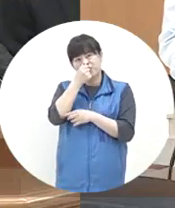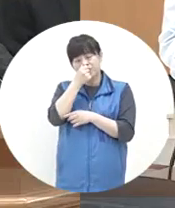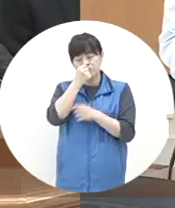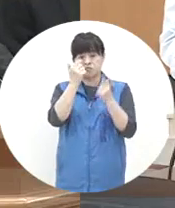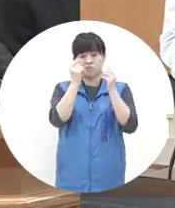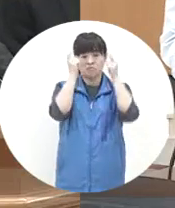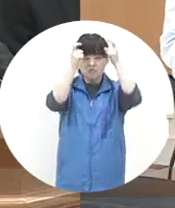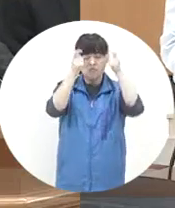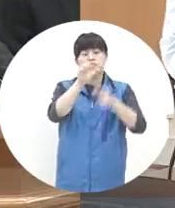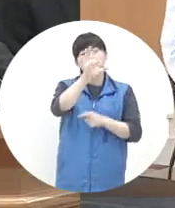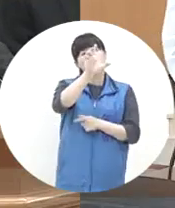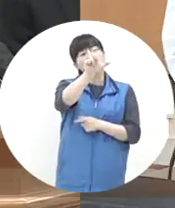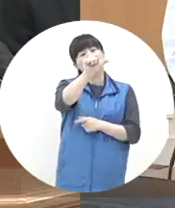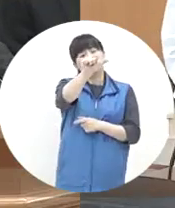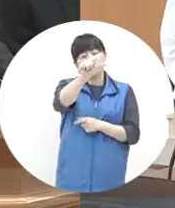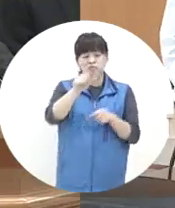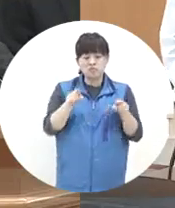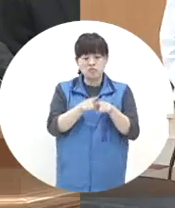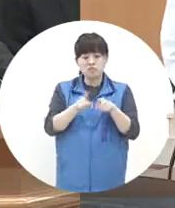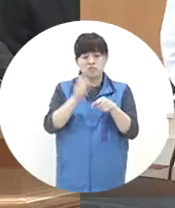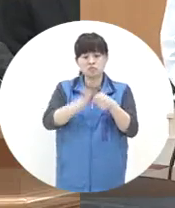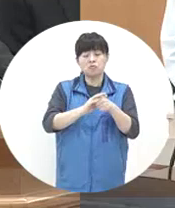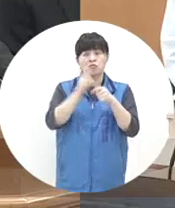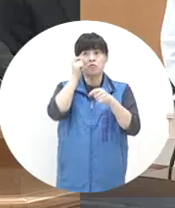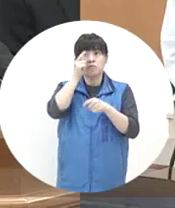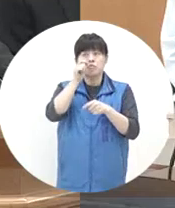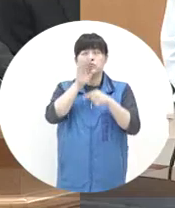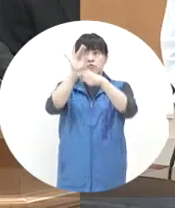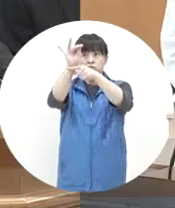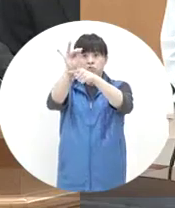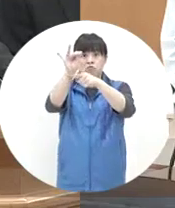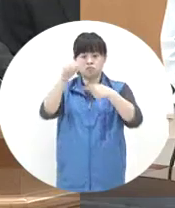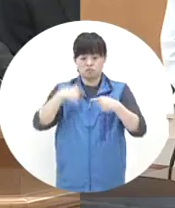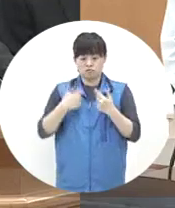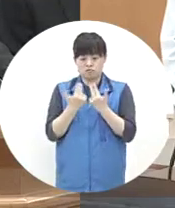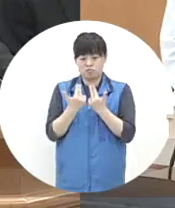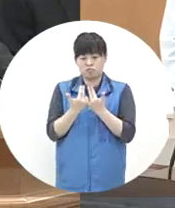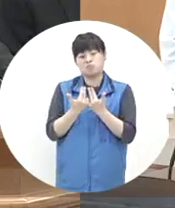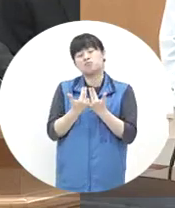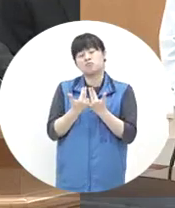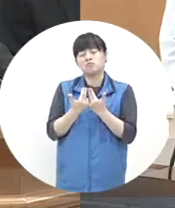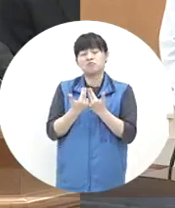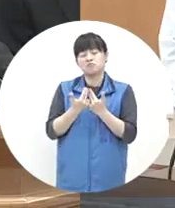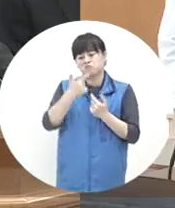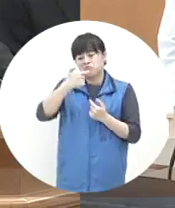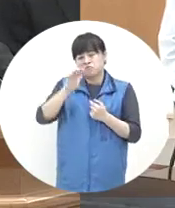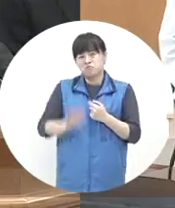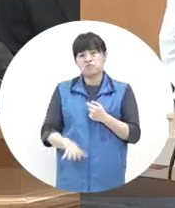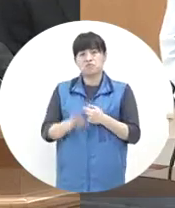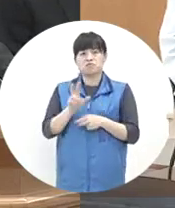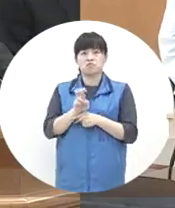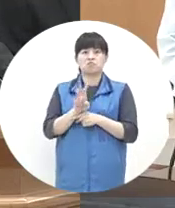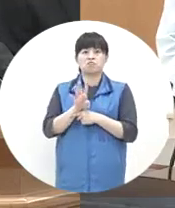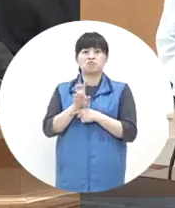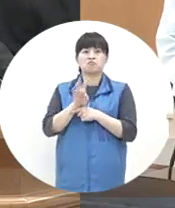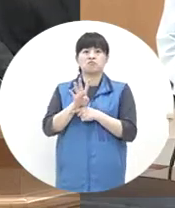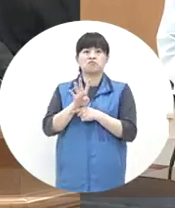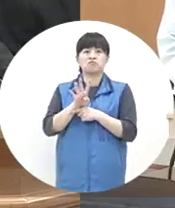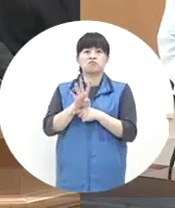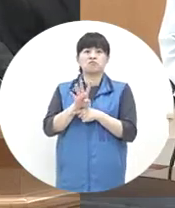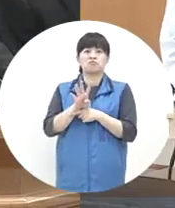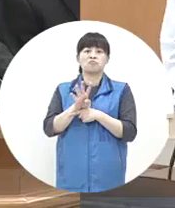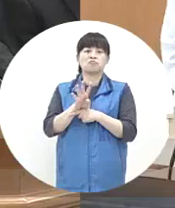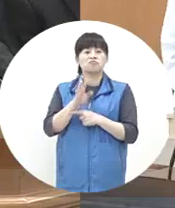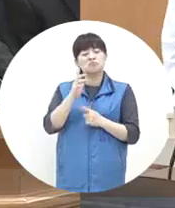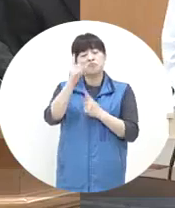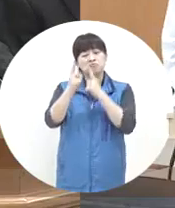65。所以一般补助款，台南市如果以100%来算，新北市只拿到最低的24%。 嗯， 也比